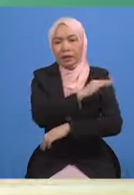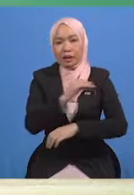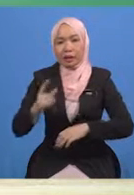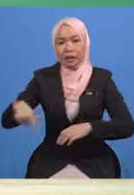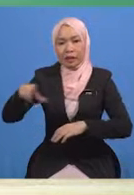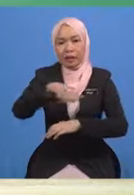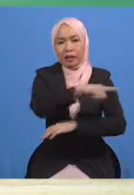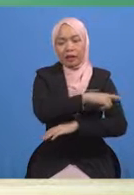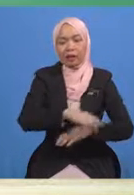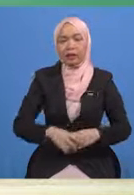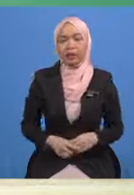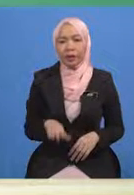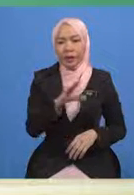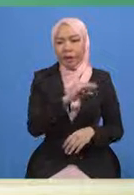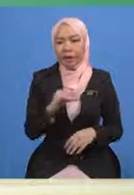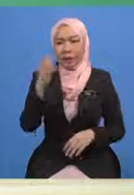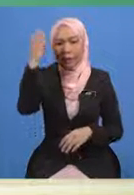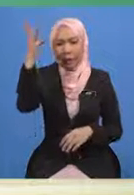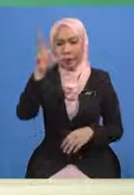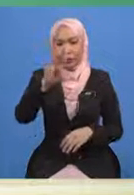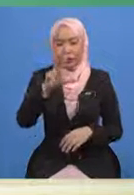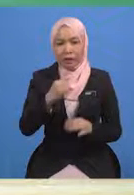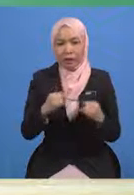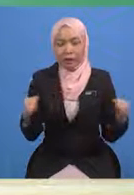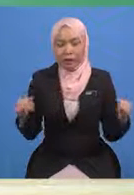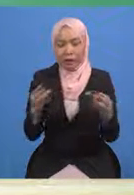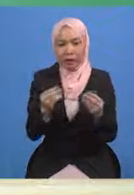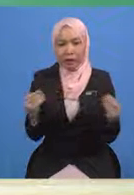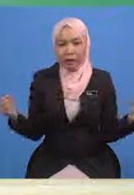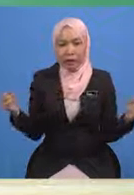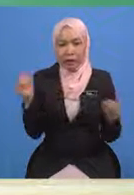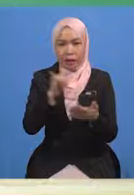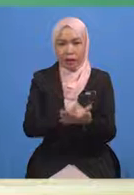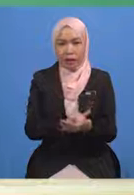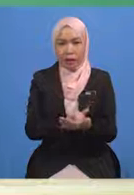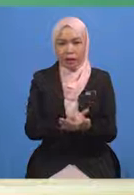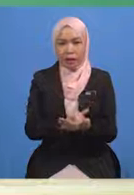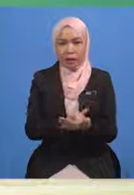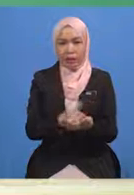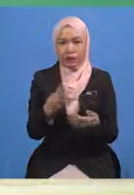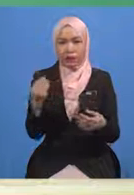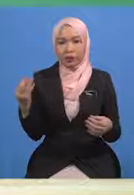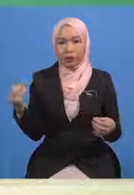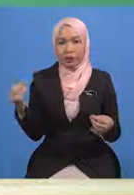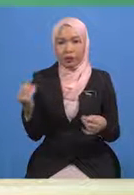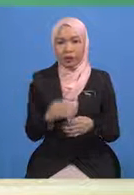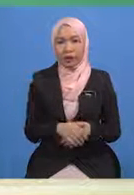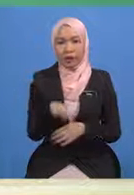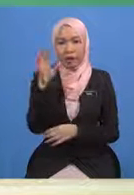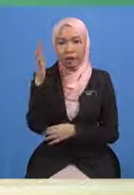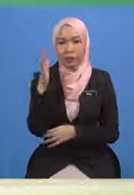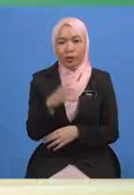menyatakan tiga jenis tanah iaitu tanah kebun, tanah